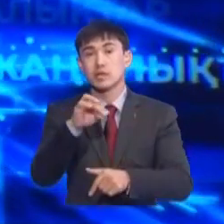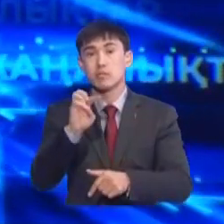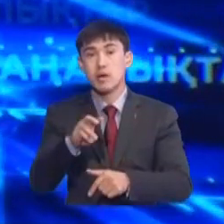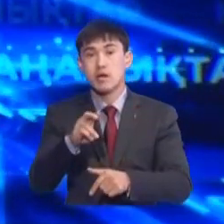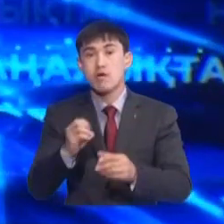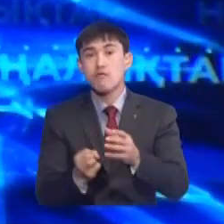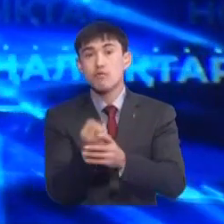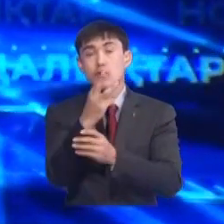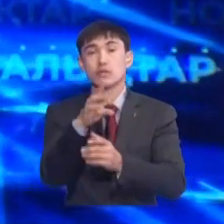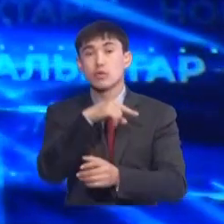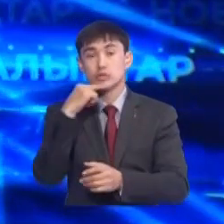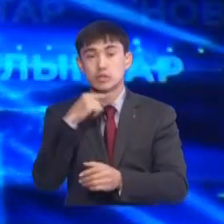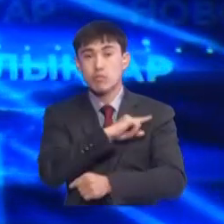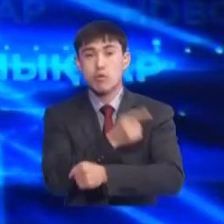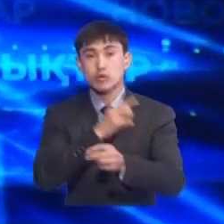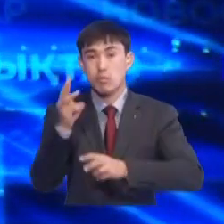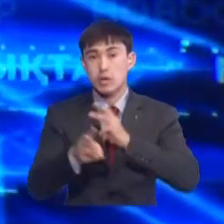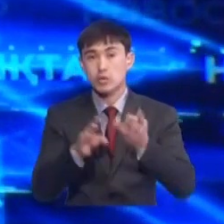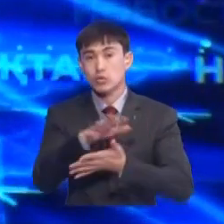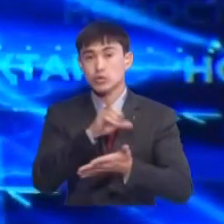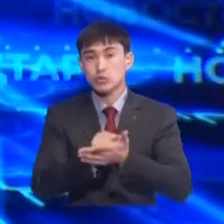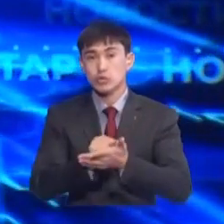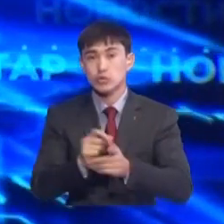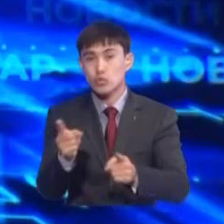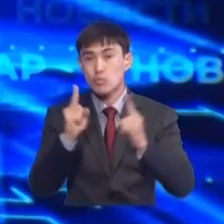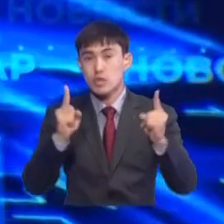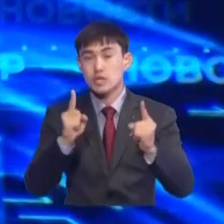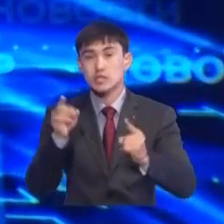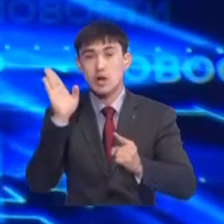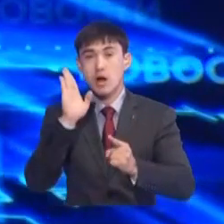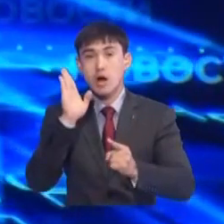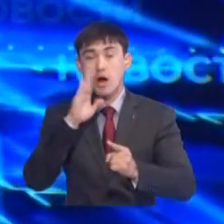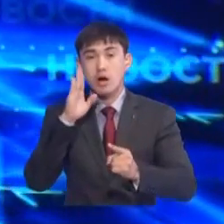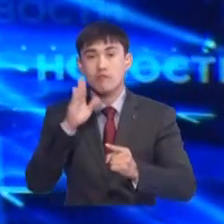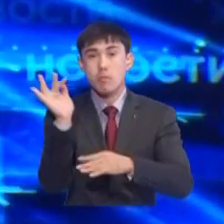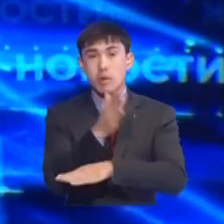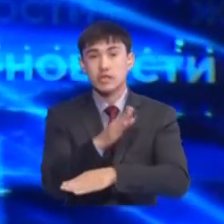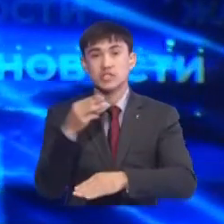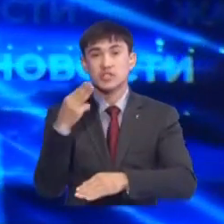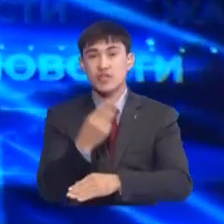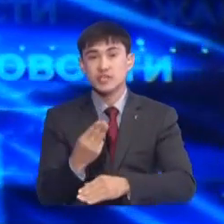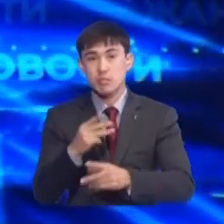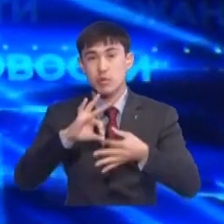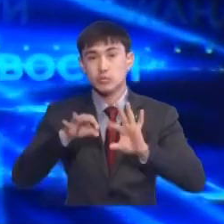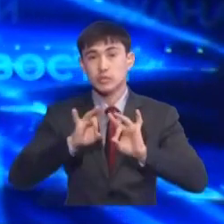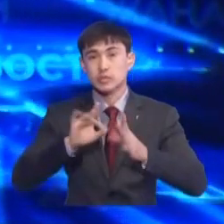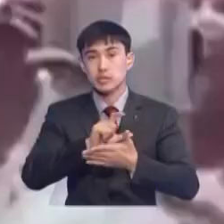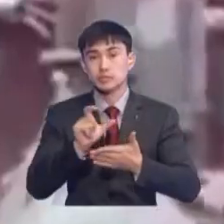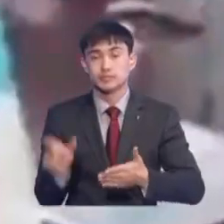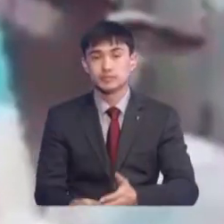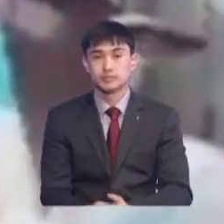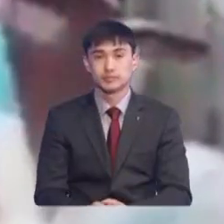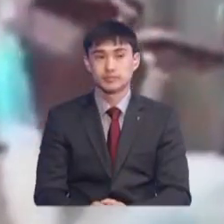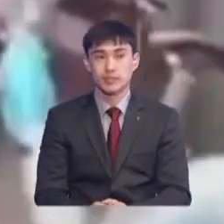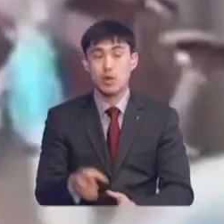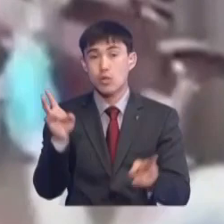России мощный пожар уничтожил крупнейший аквапарк Швеции Подробности в сегодняшнем выпуске из зарубежных новостей